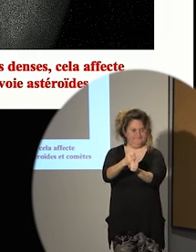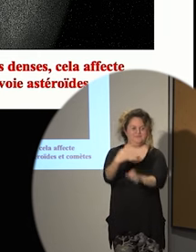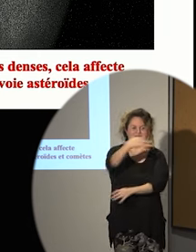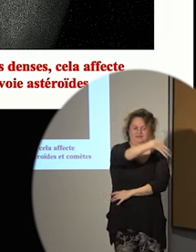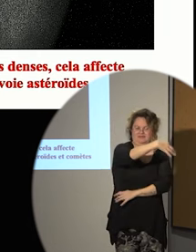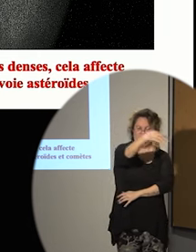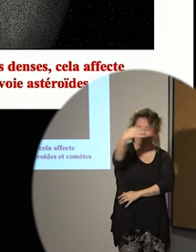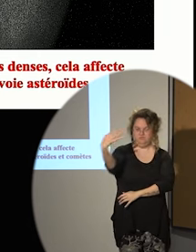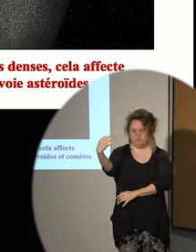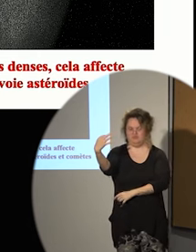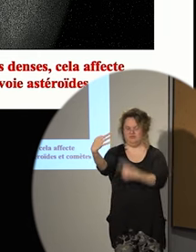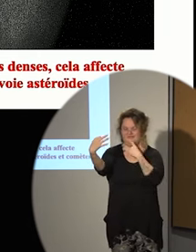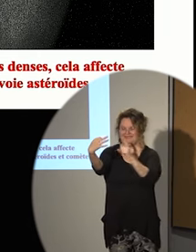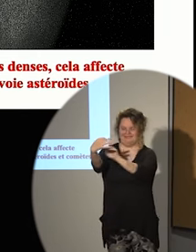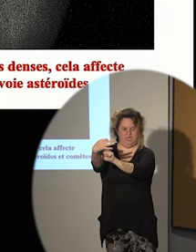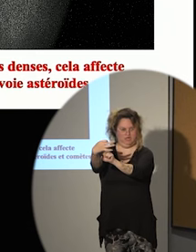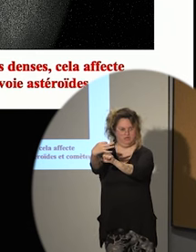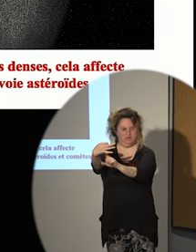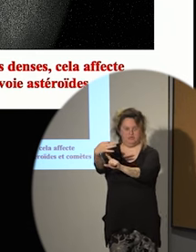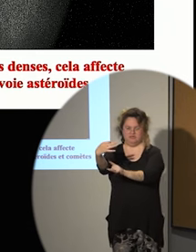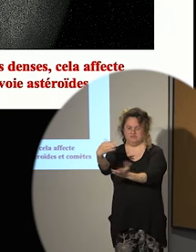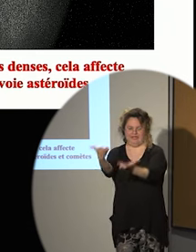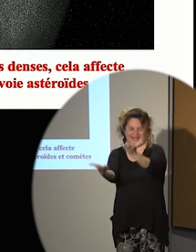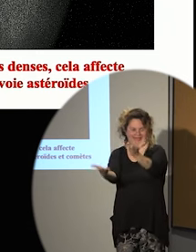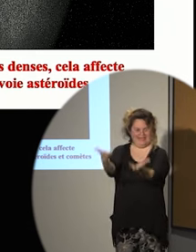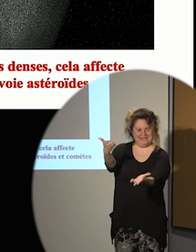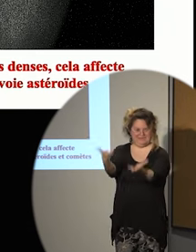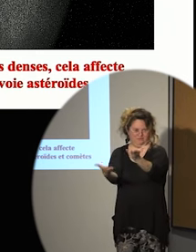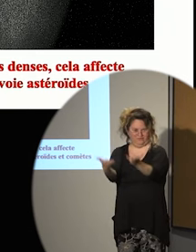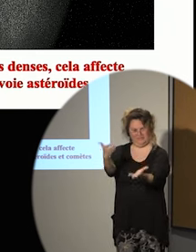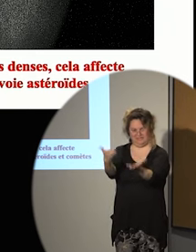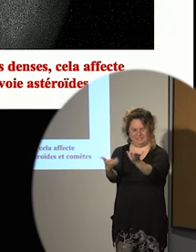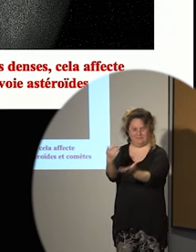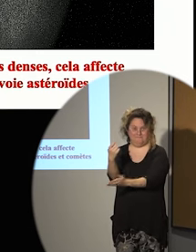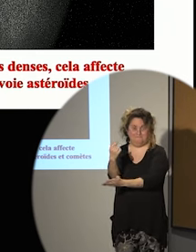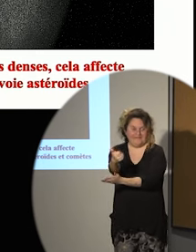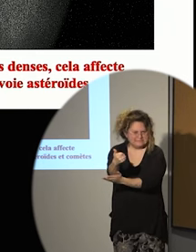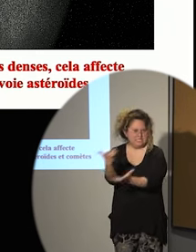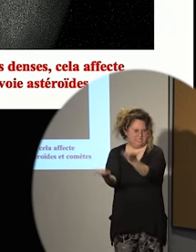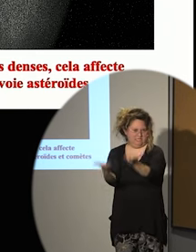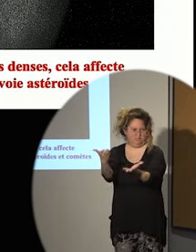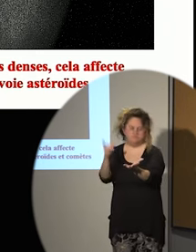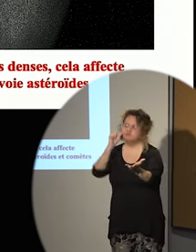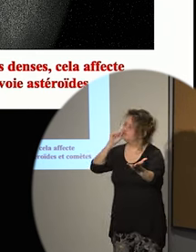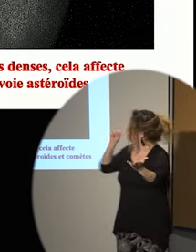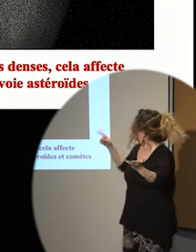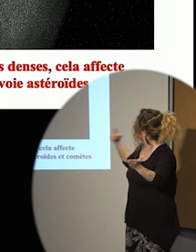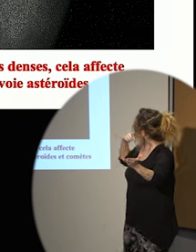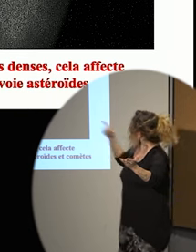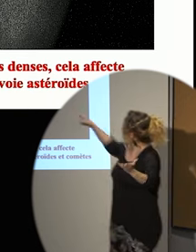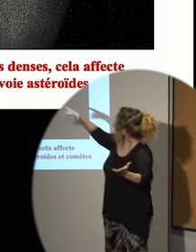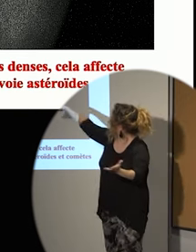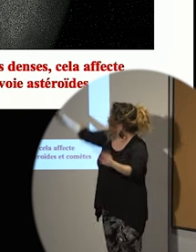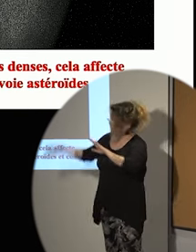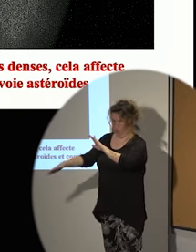avec le Soleil, mais en pseudo-équilibre. Parce que ce qu'elle va faire, la comète, elle va partir de là, par exemple. La comète de Halley, je crois que c'est plutôt par là.